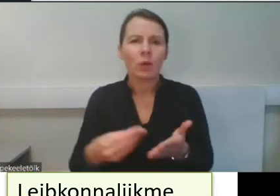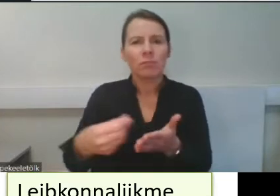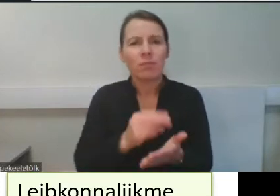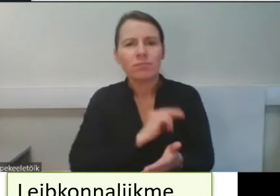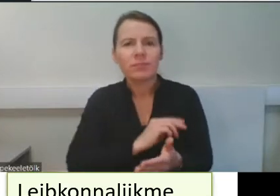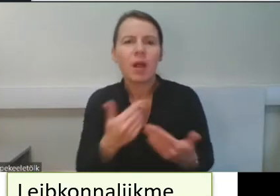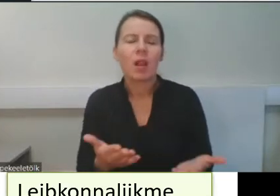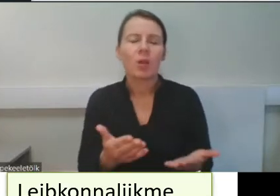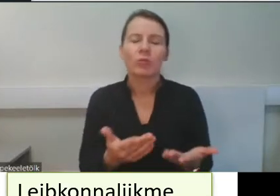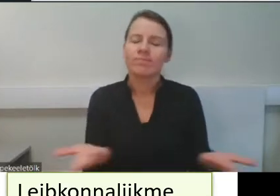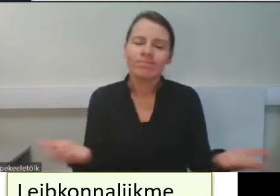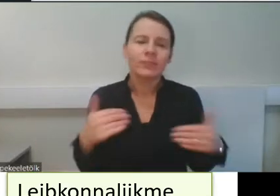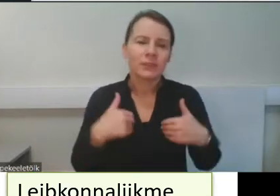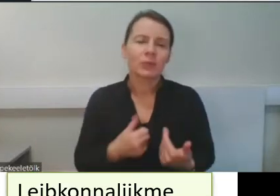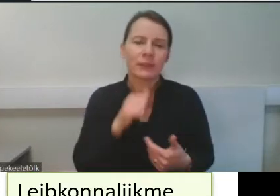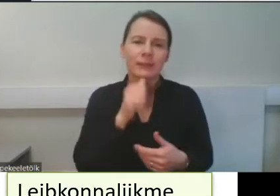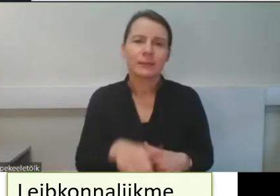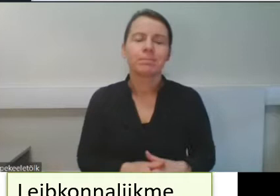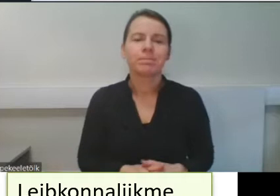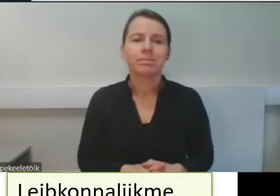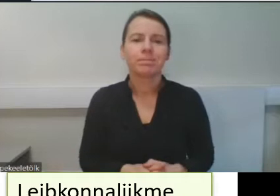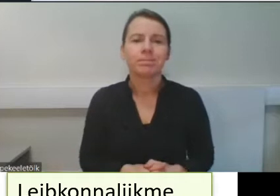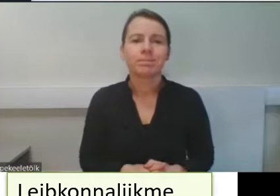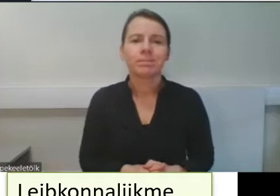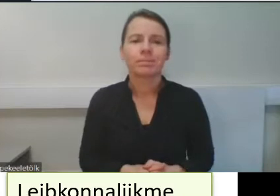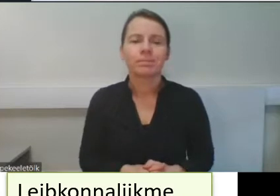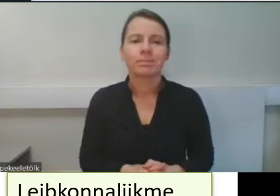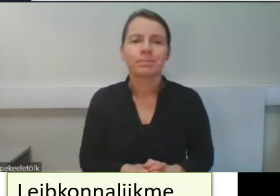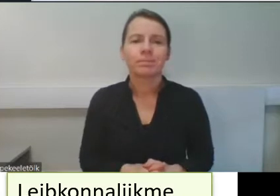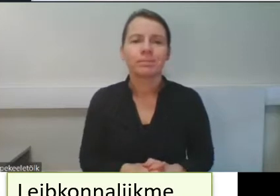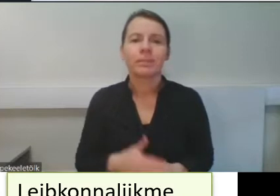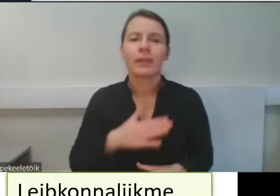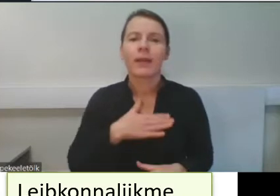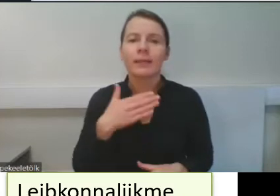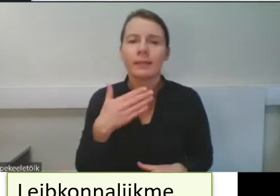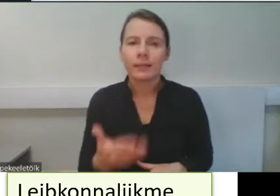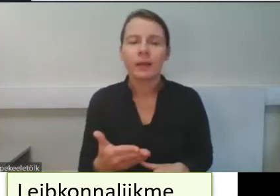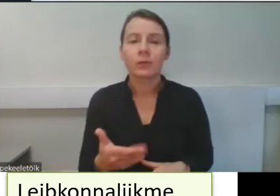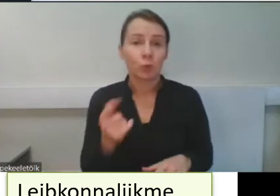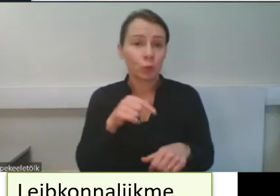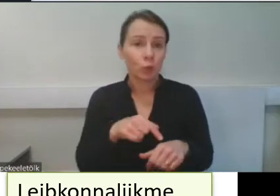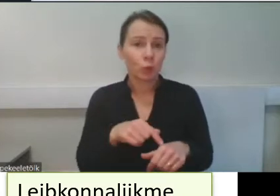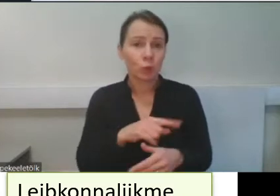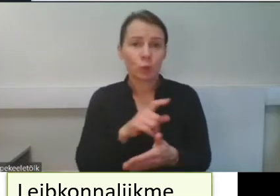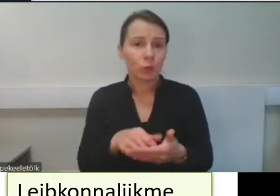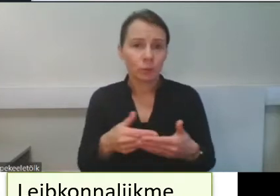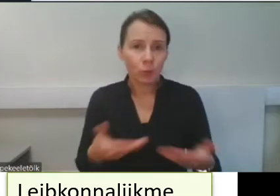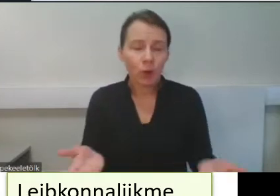Eesti sotsiaaluuringus kui Eesti tööuuringus küsitletakse kokku üle 10 000